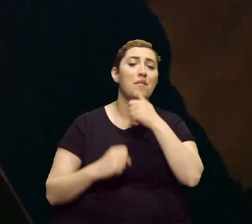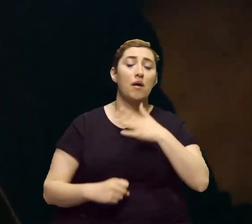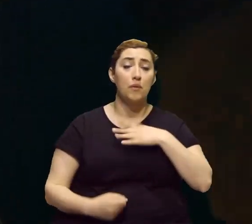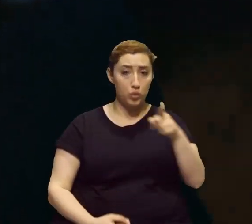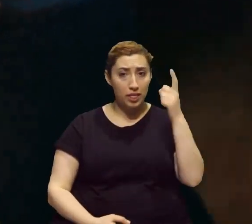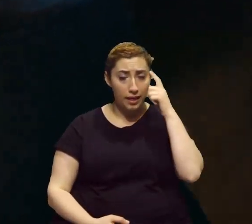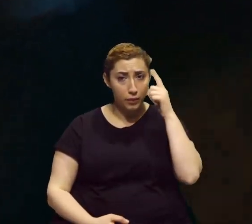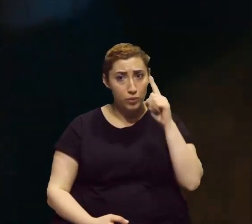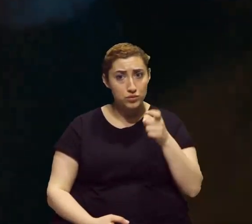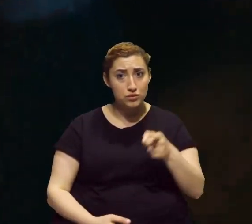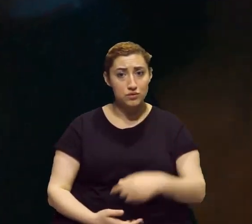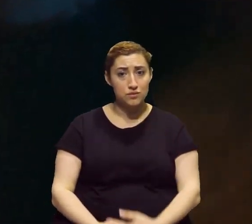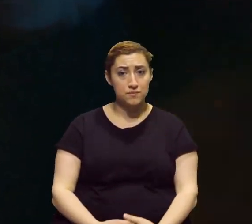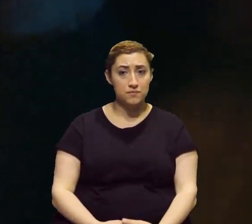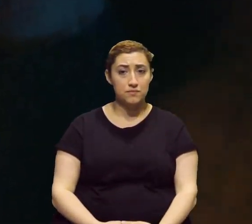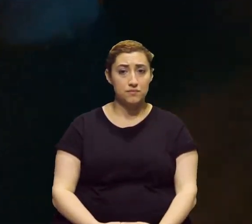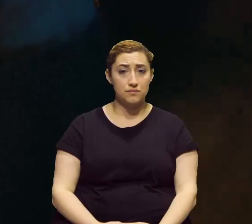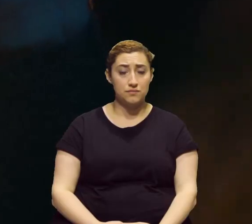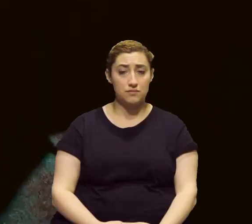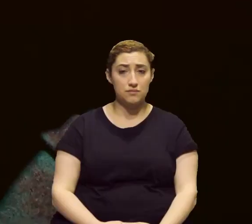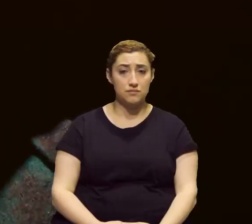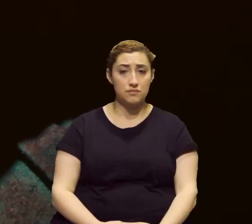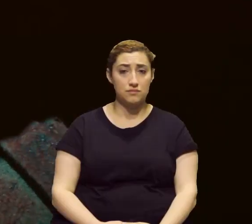Galip abi. Tanıdın mı onu? Sarılı urganı havaya kaldırdı.